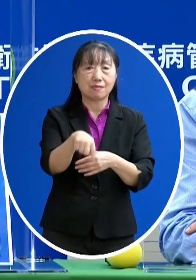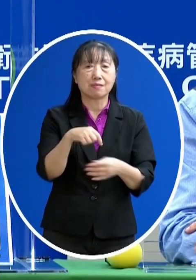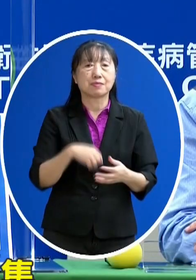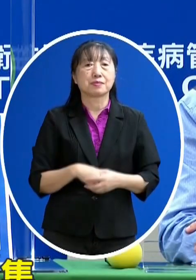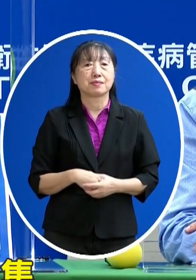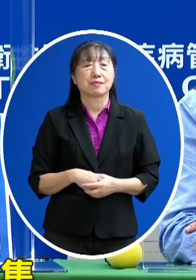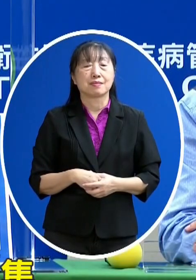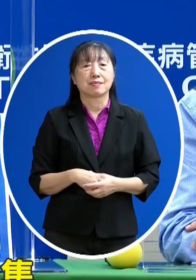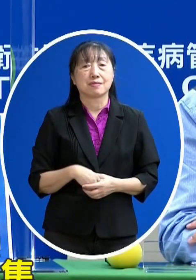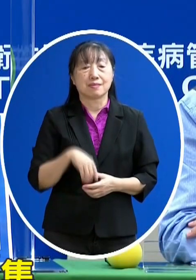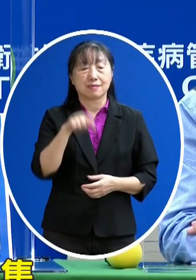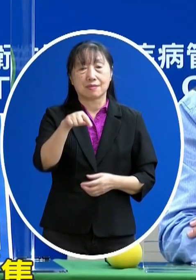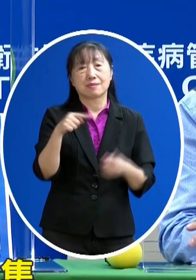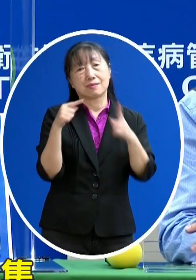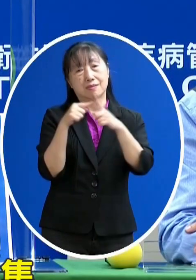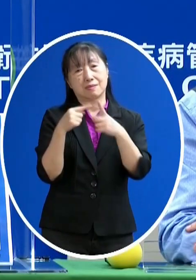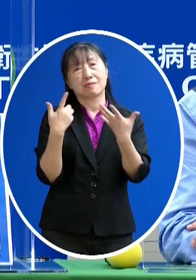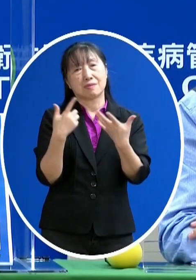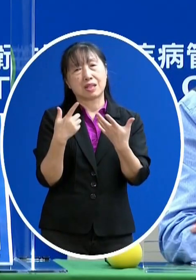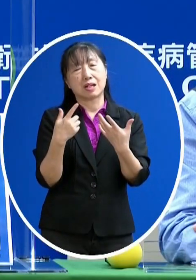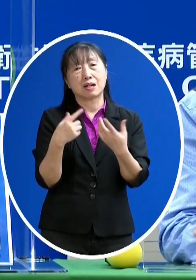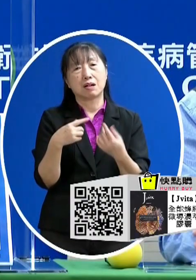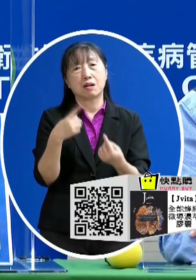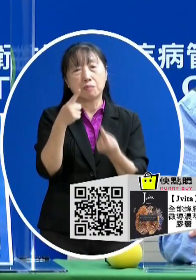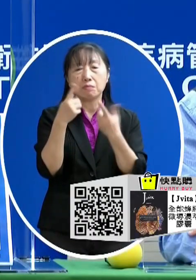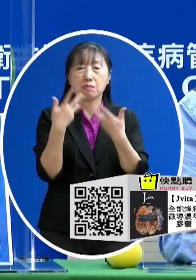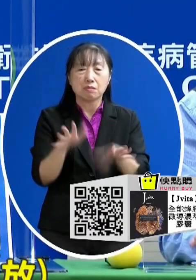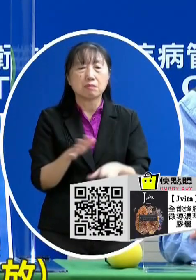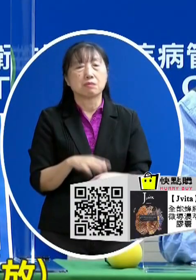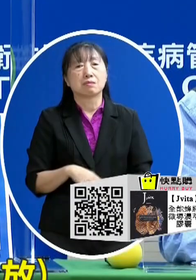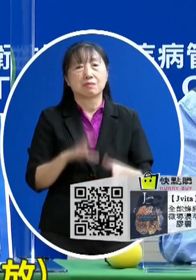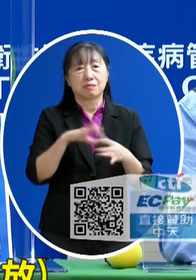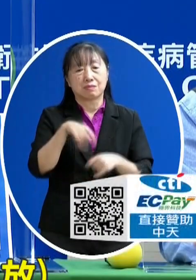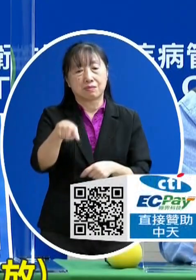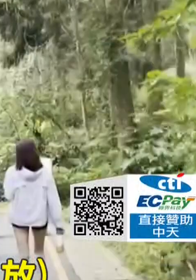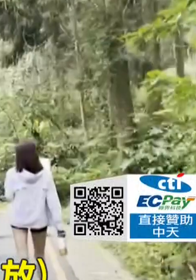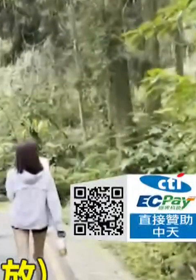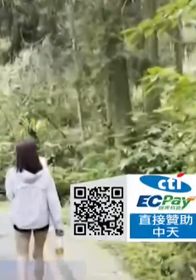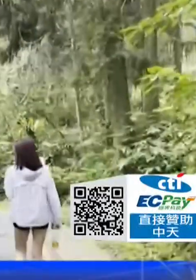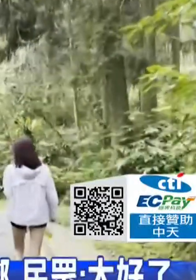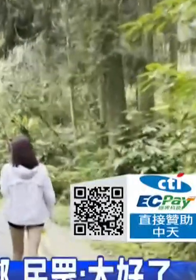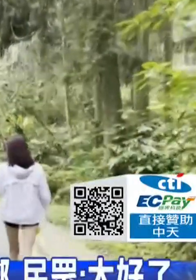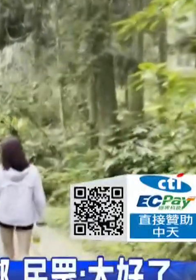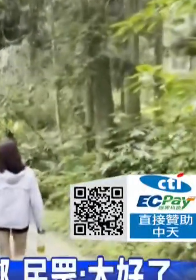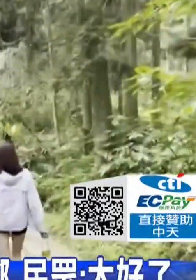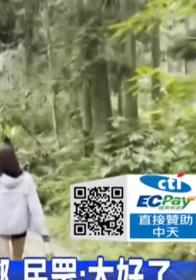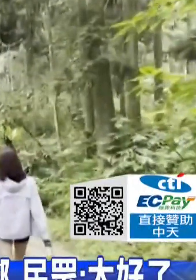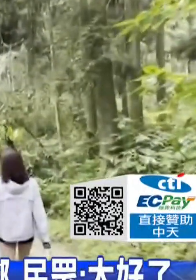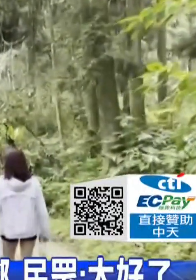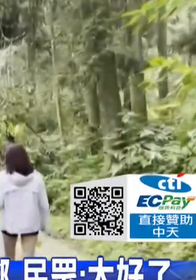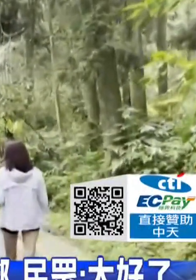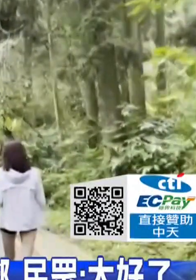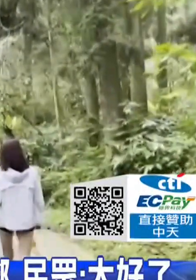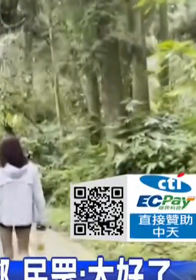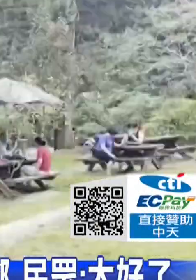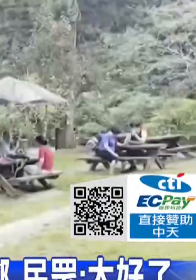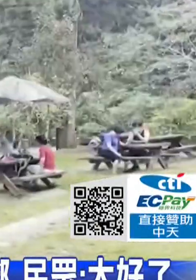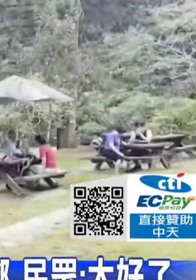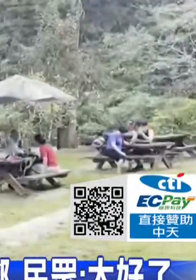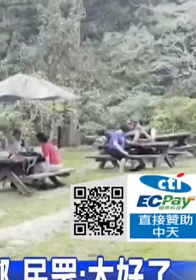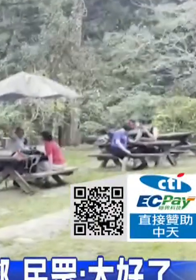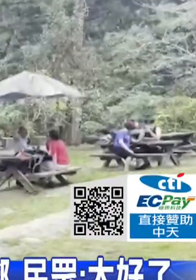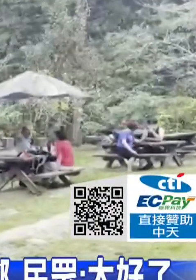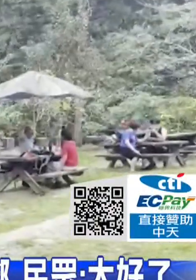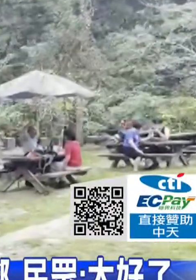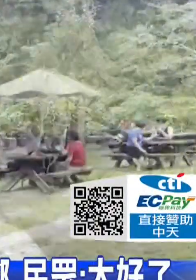其实事实上它的人潮聚集是相对的比较多，所以目前还没有。 假日景点走一趟，